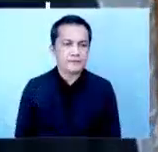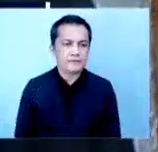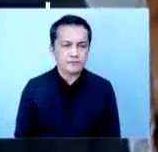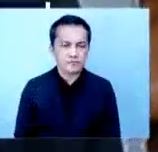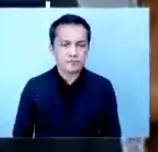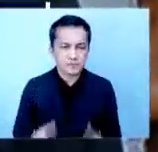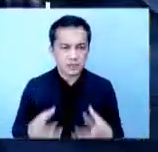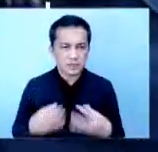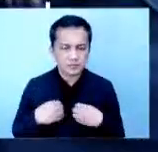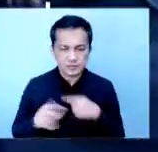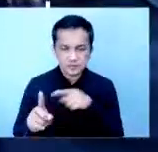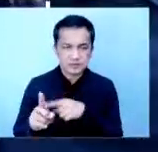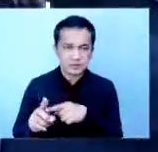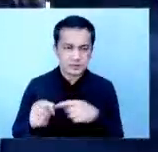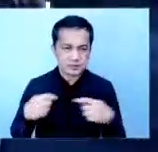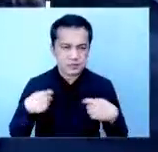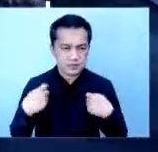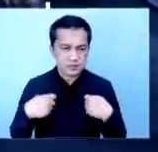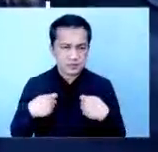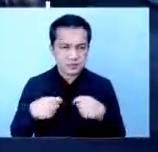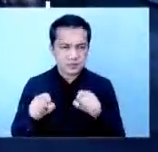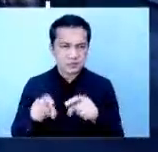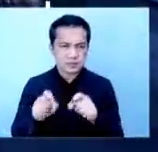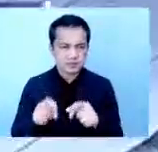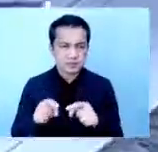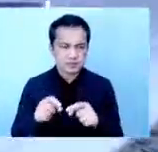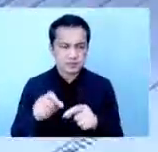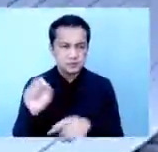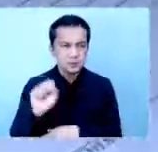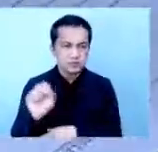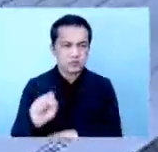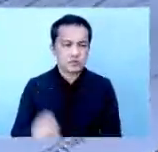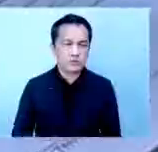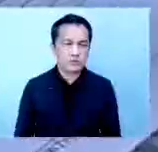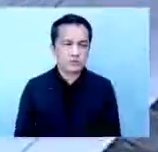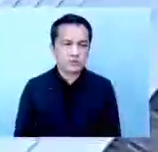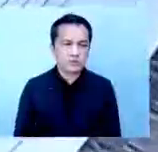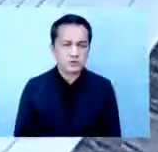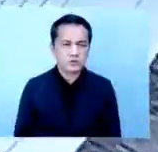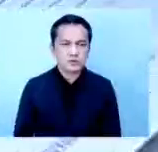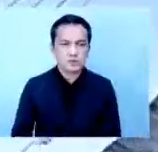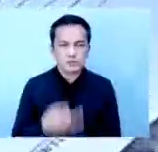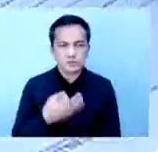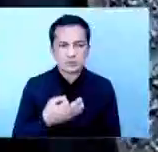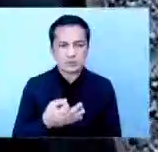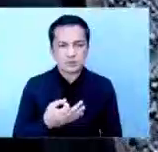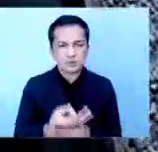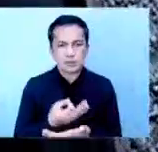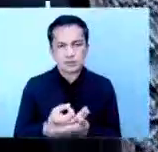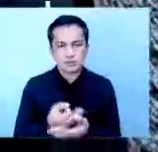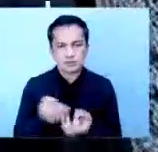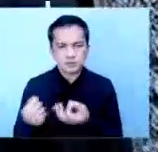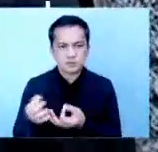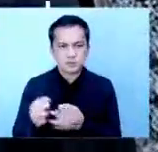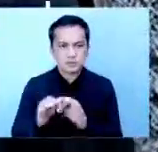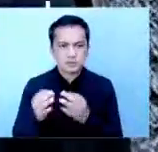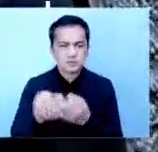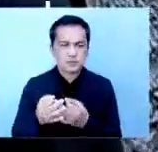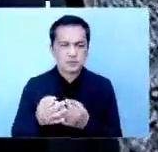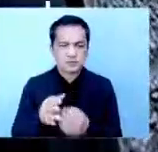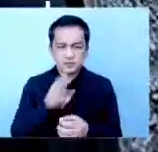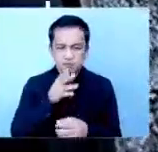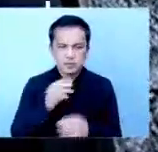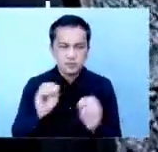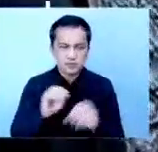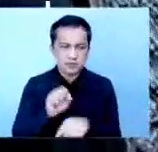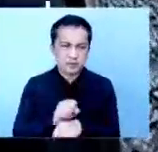Aminado naman ang binatilyo na nagbebenta siya ng shabu. Para magkapera lang, magbigay lang sa pamilya. Walang trabaho po yung mama ko.